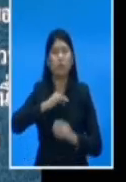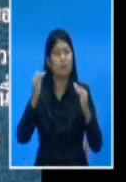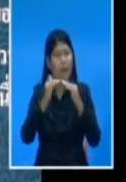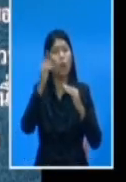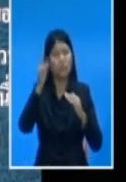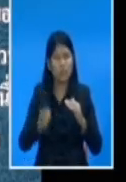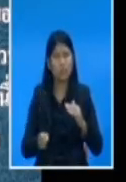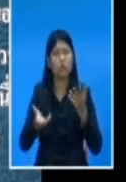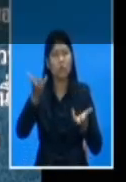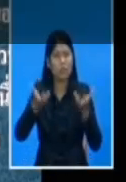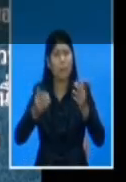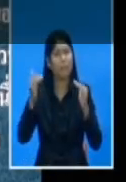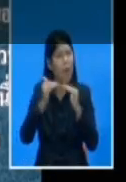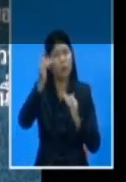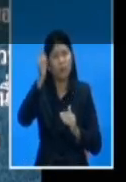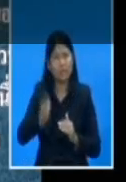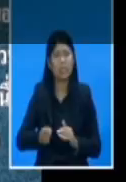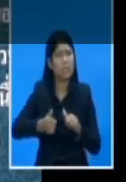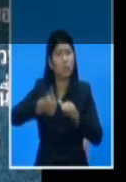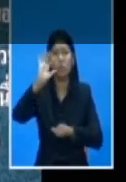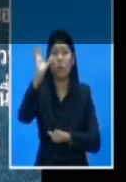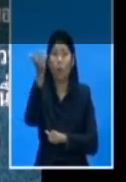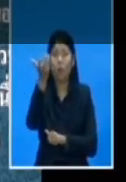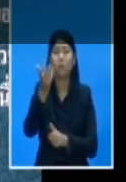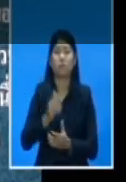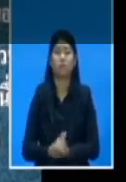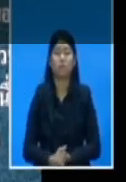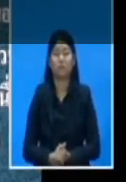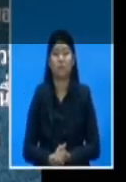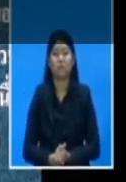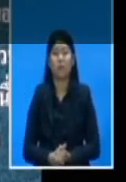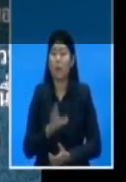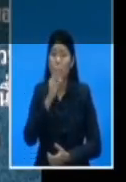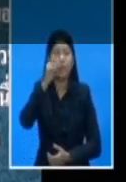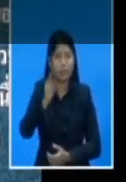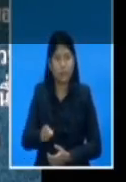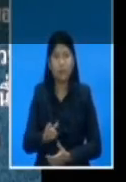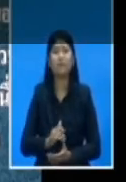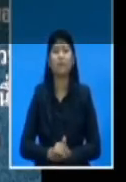างความยุติธรรมได้มากที่สุดในโลกกล้าพูดครับ